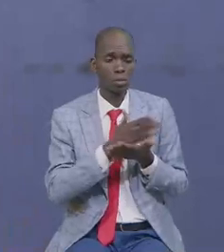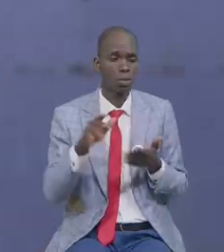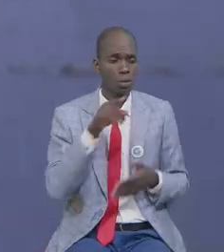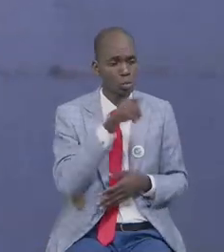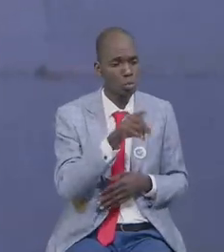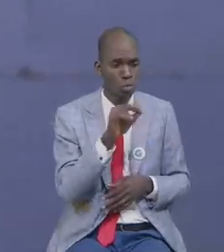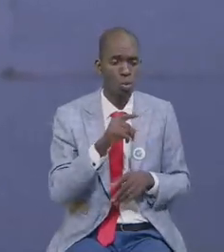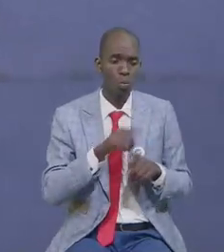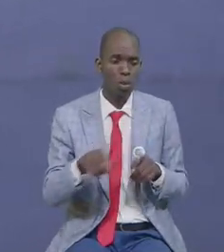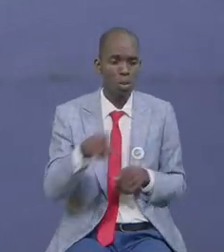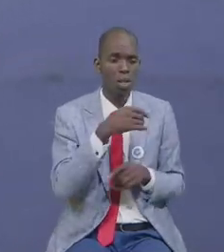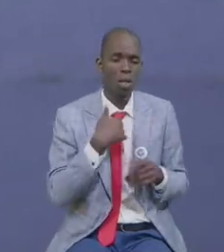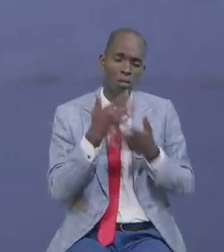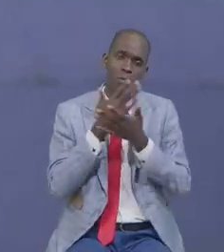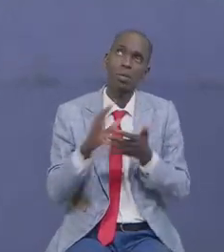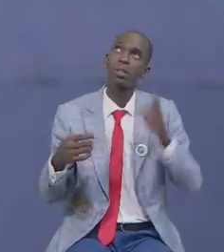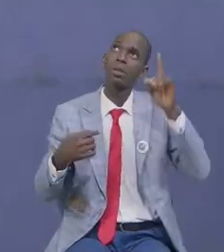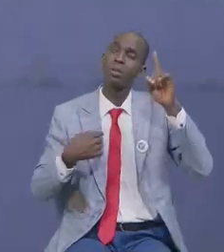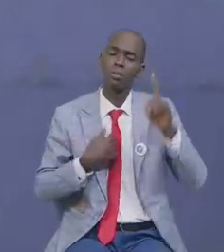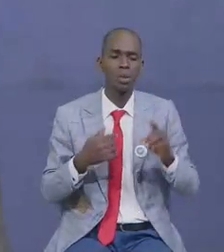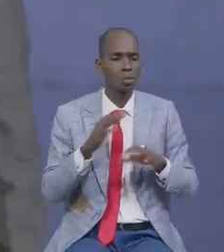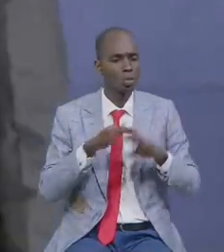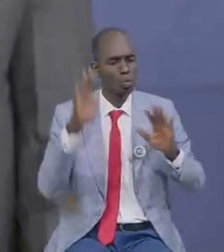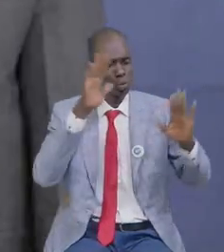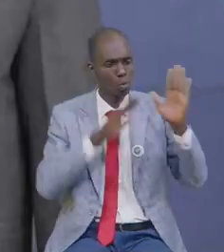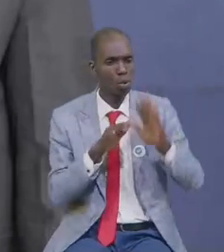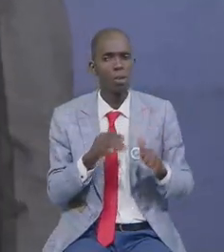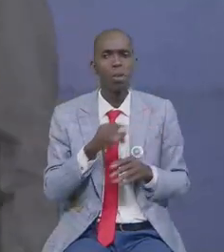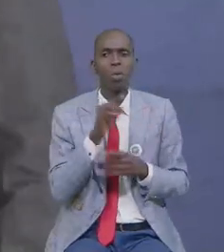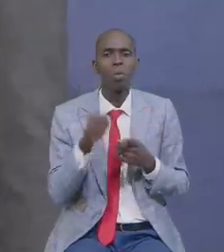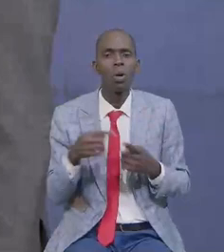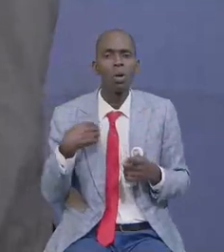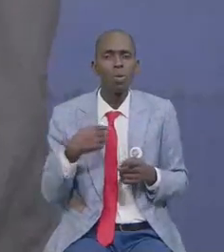alternative, lorsque nous cherchons une puissance alternative, lorsque